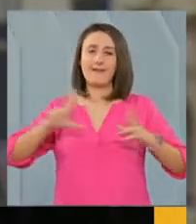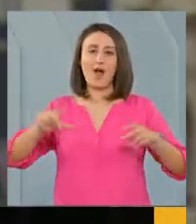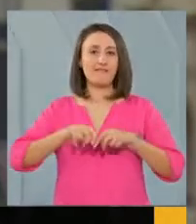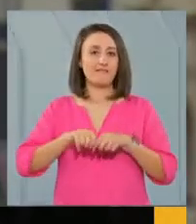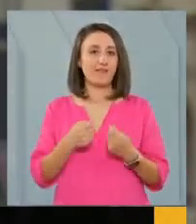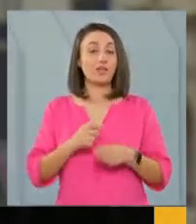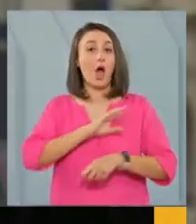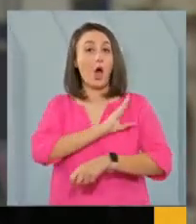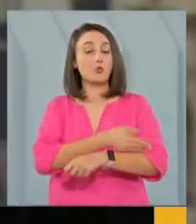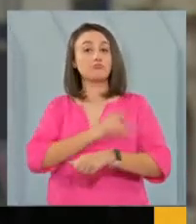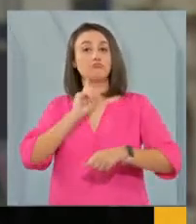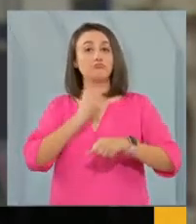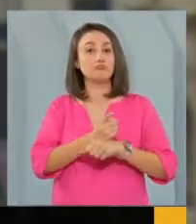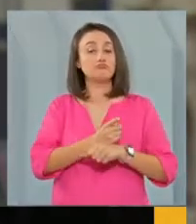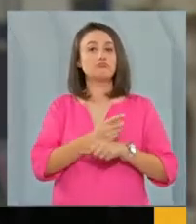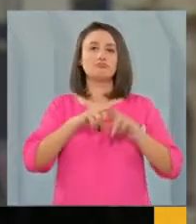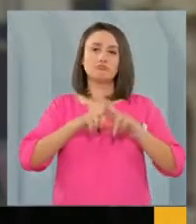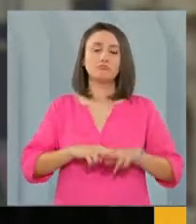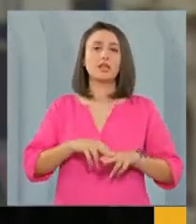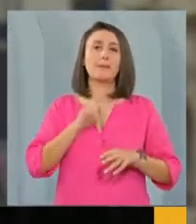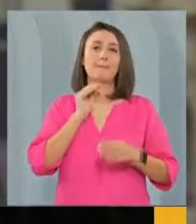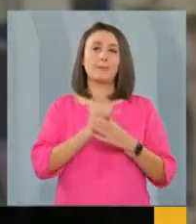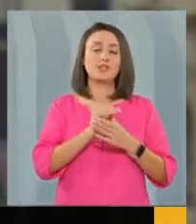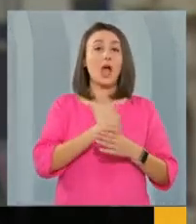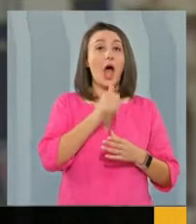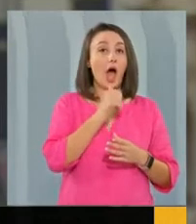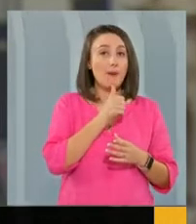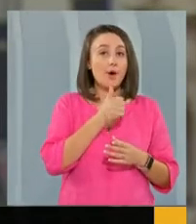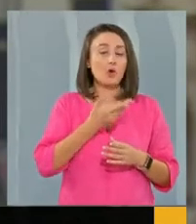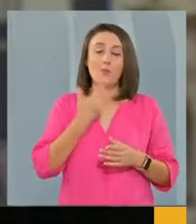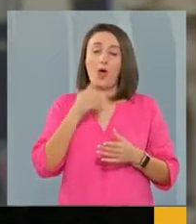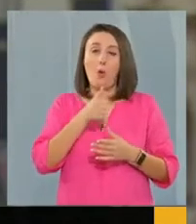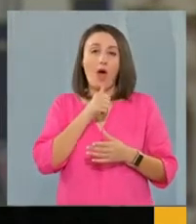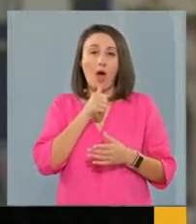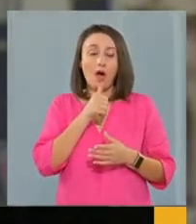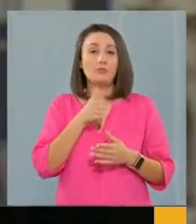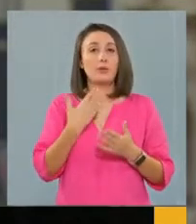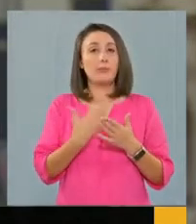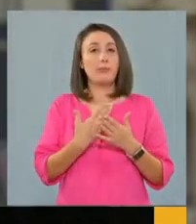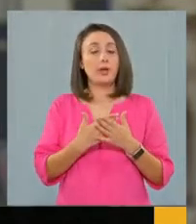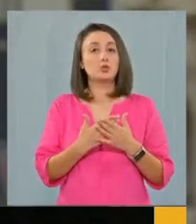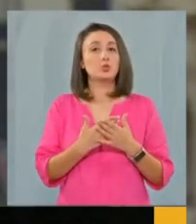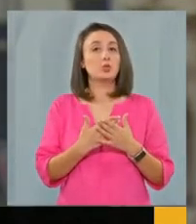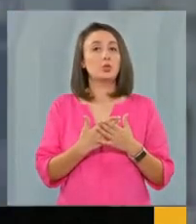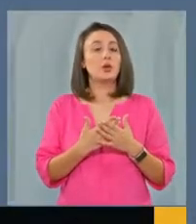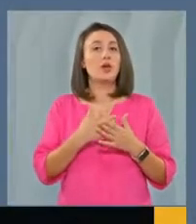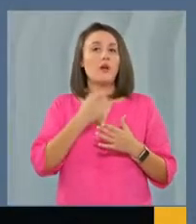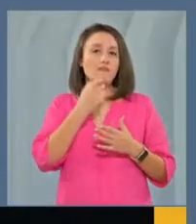autoritățile au impus raționalizarea apei. Sunt locuri în care oamenii nu mai au apă pentru irigații sau pentru animale.